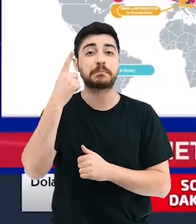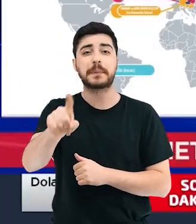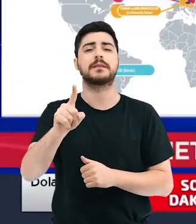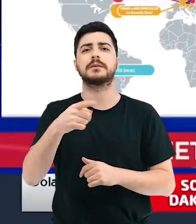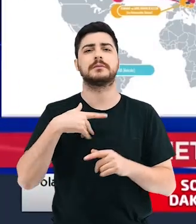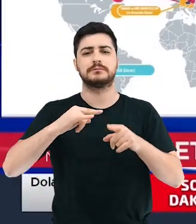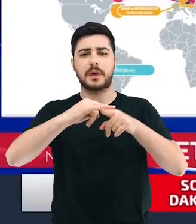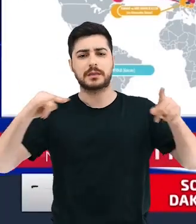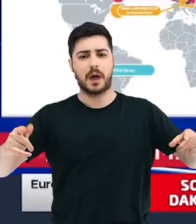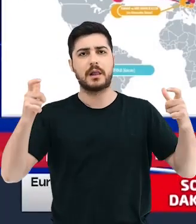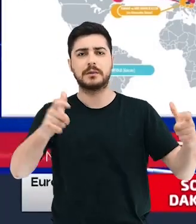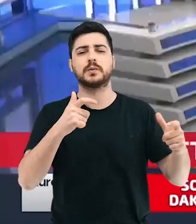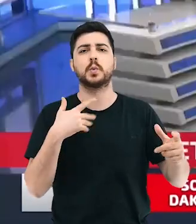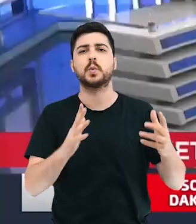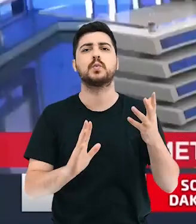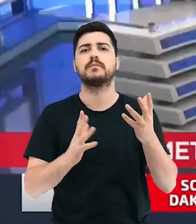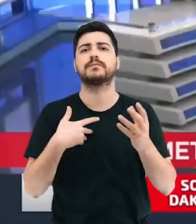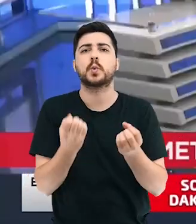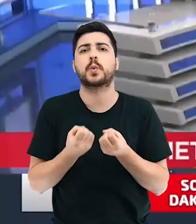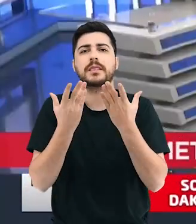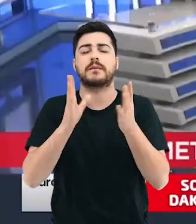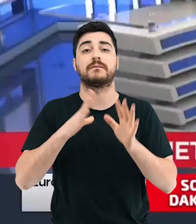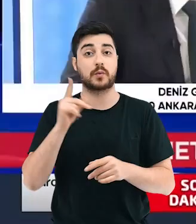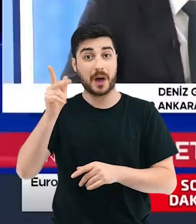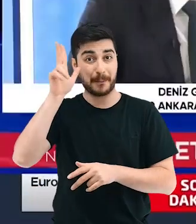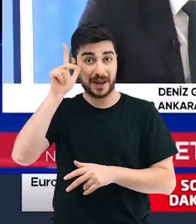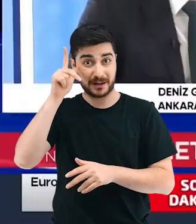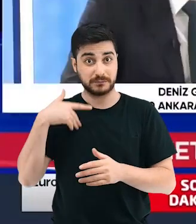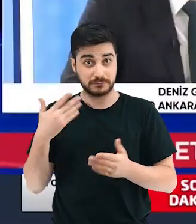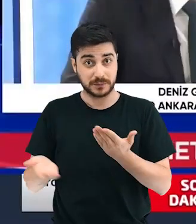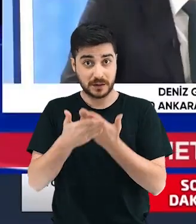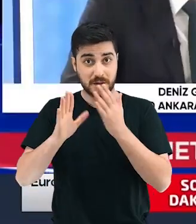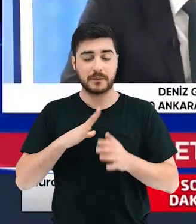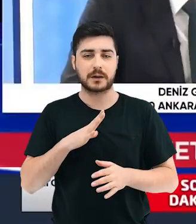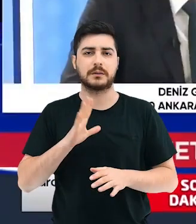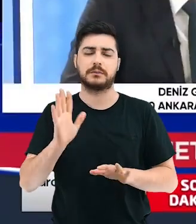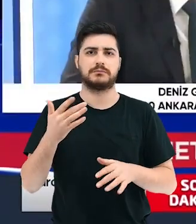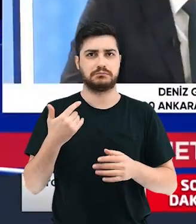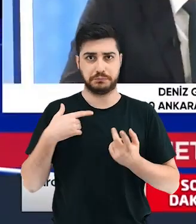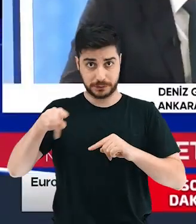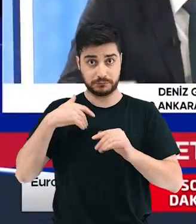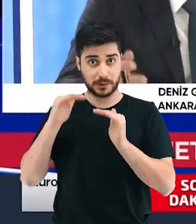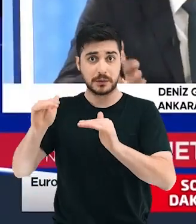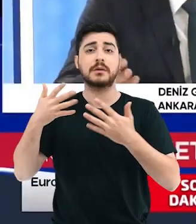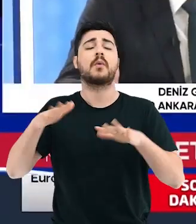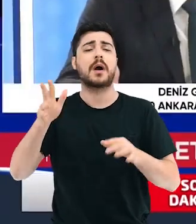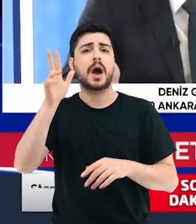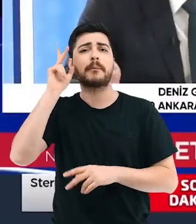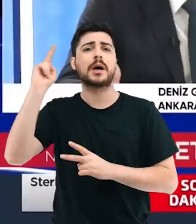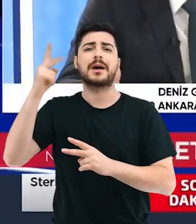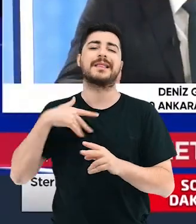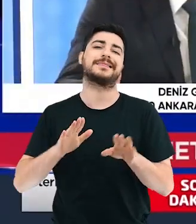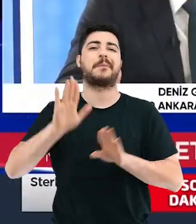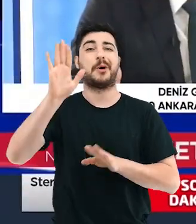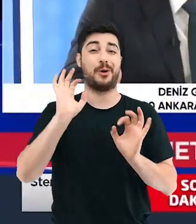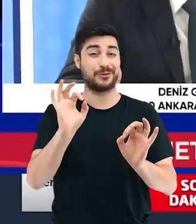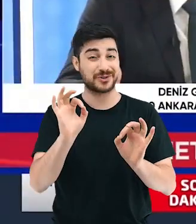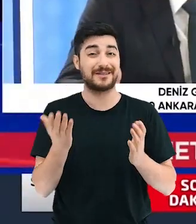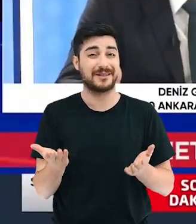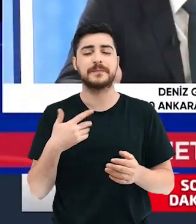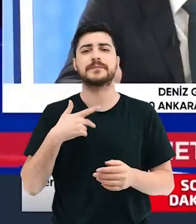üretiliyordu. Amerika Afganistan'ı terk ettiğinde 300 bin hektar üretiliyor. Yani Amerika mı ürettiriyordu onu